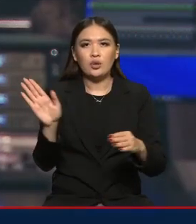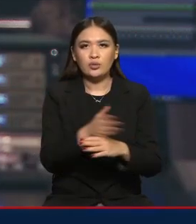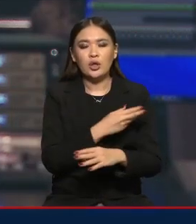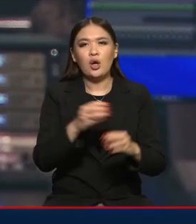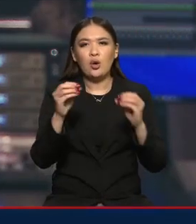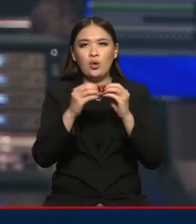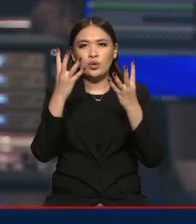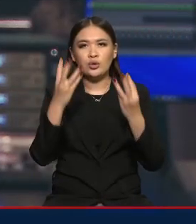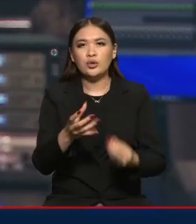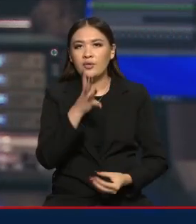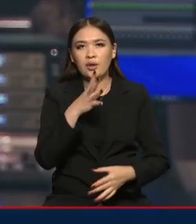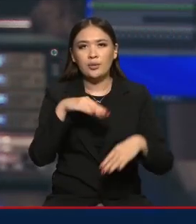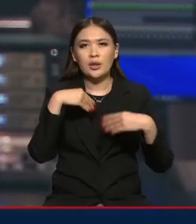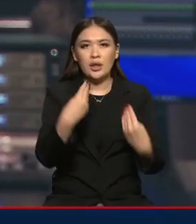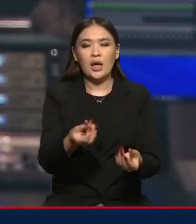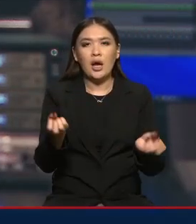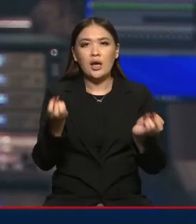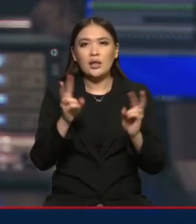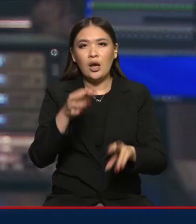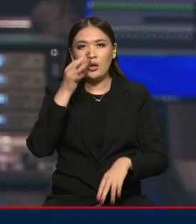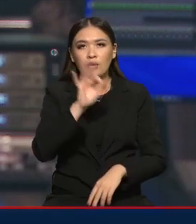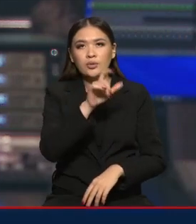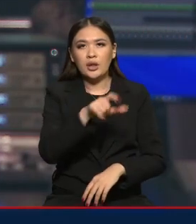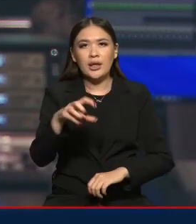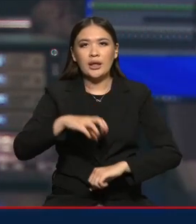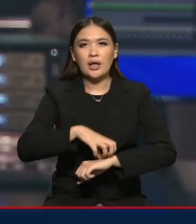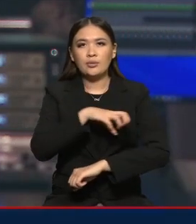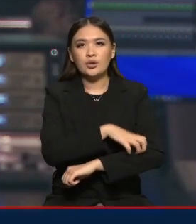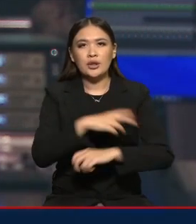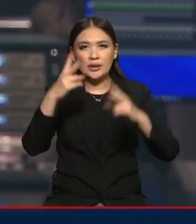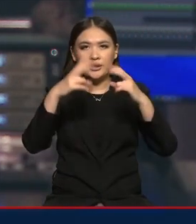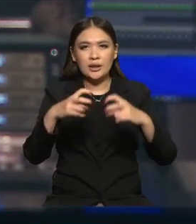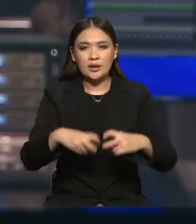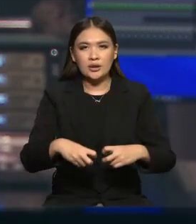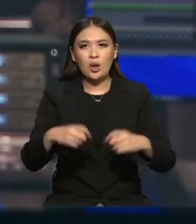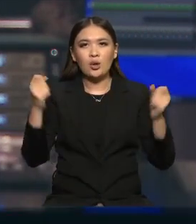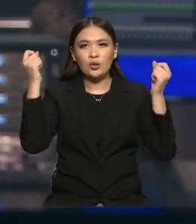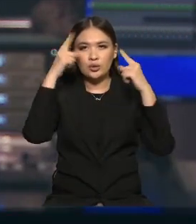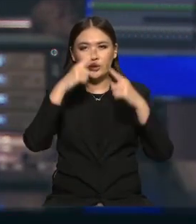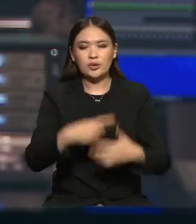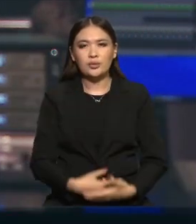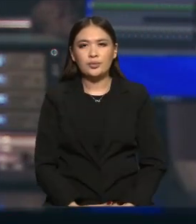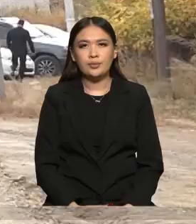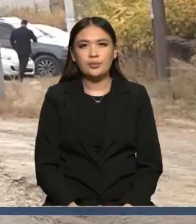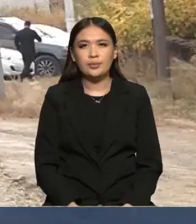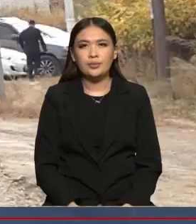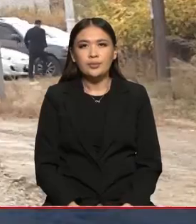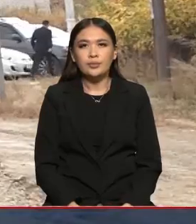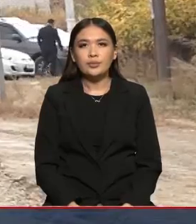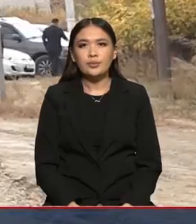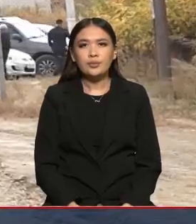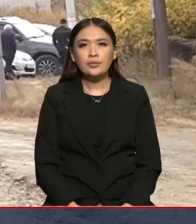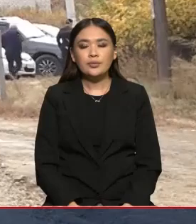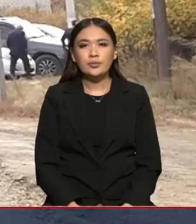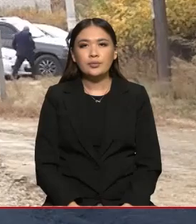уақыт беріледі. Бұл олқылықтар арнайы мамандардан құралған комиссия жүргізген тексеріс барысында анықталған.